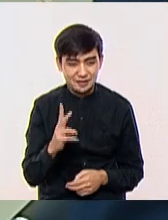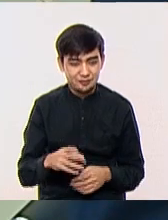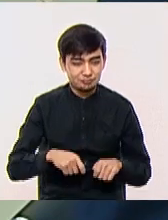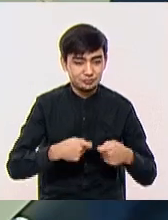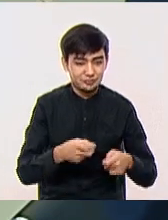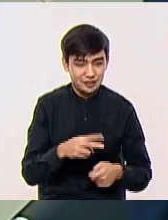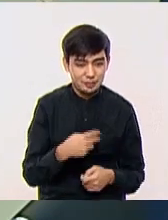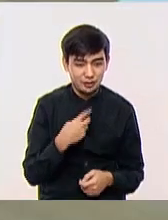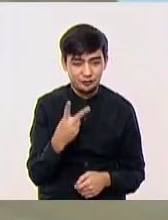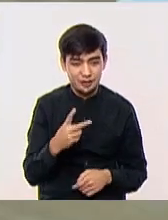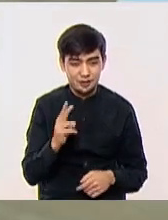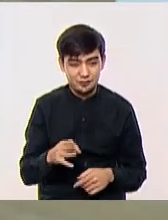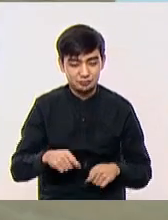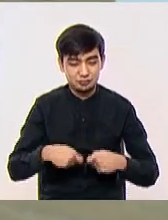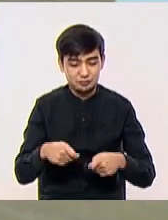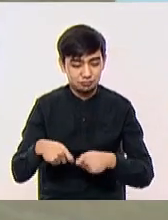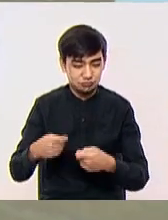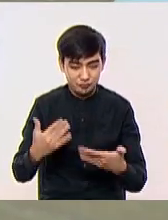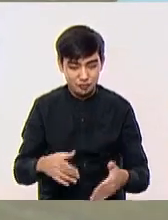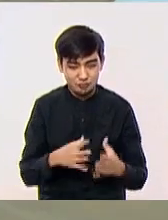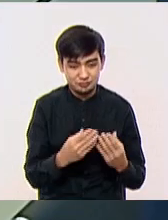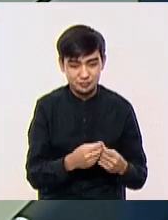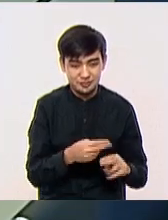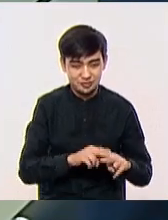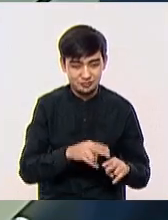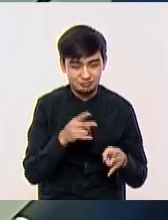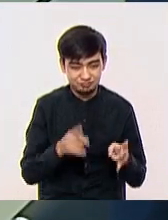Сегодня мы передали две квартиры. Пусть бизнес присоединяется